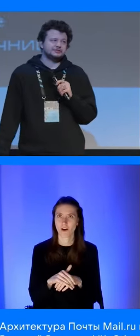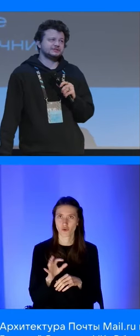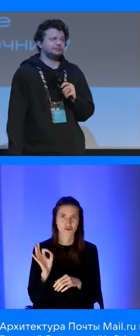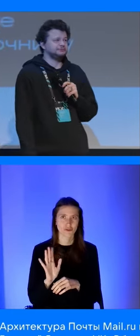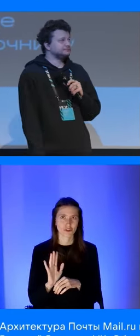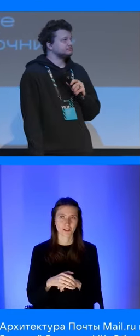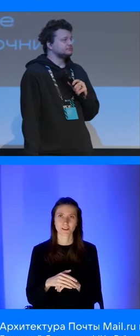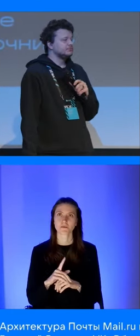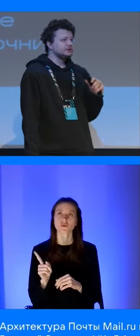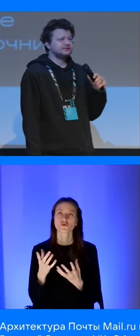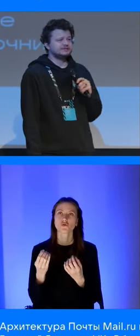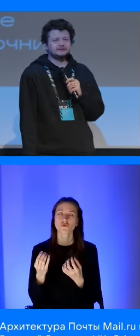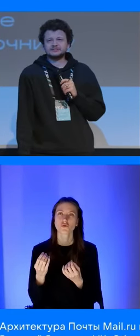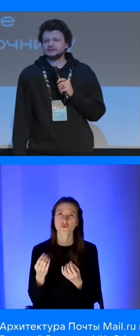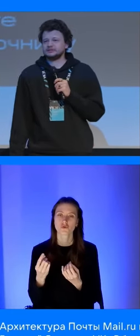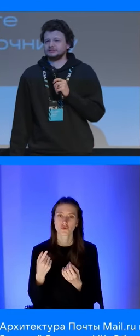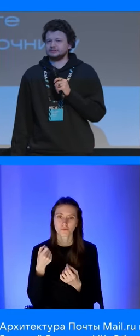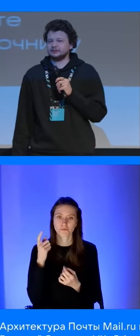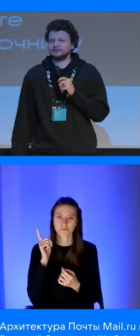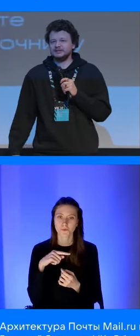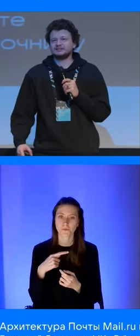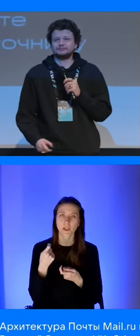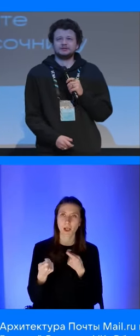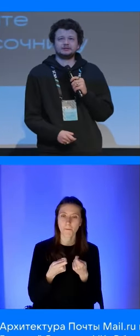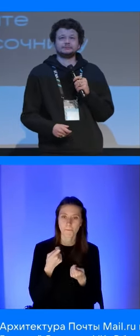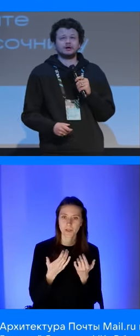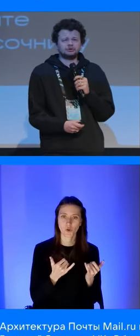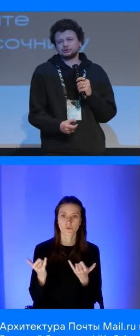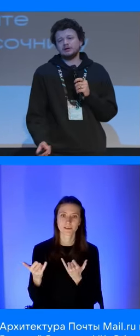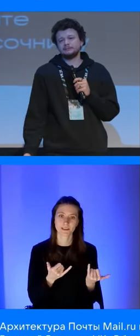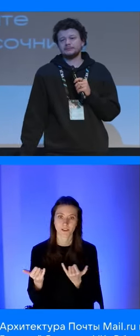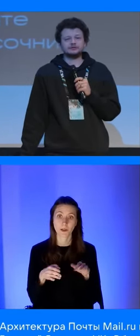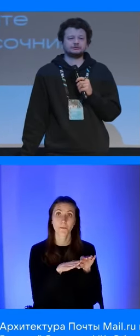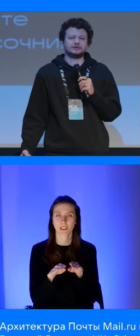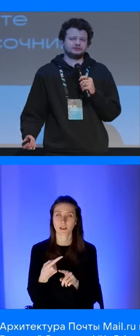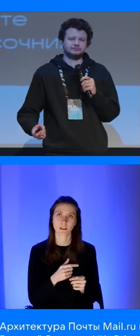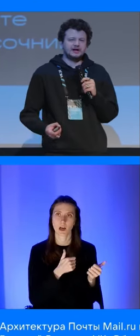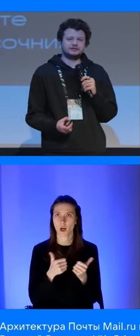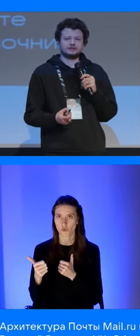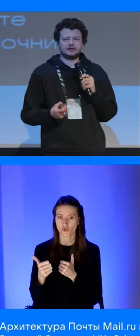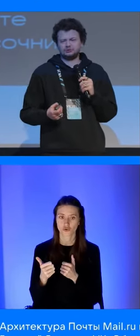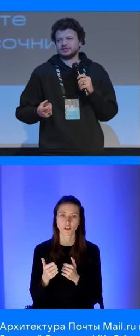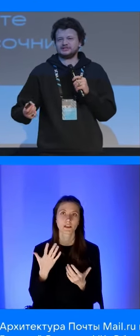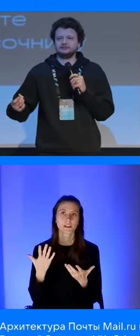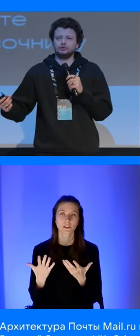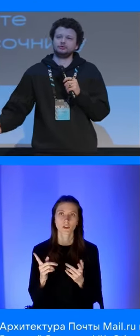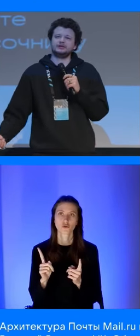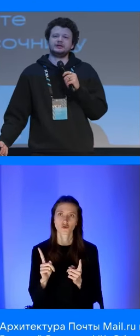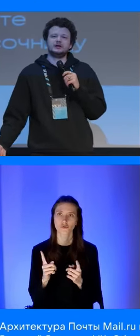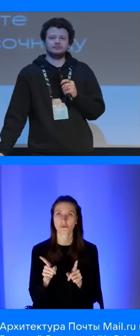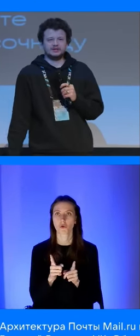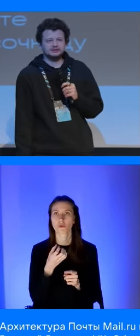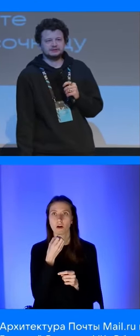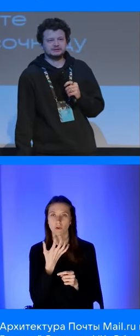Что унести с собой? Микросервисы, монолит на самом деле это хорошая штука, если он организован правильно, если это хороший, красивый,